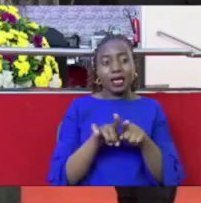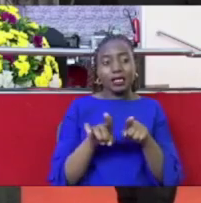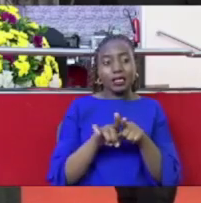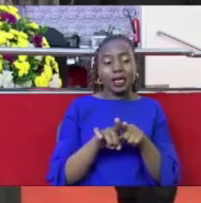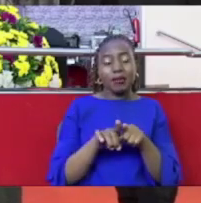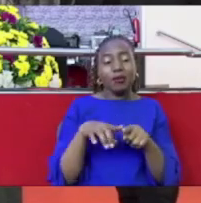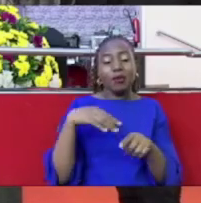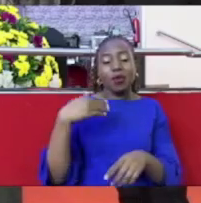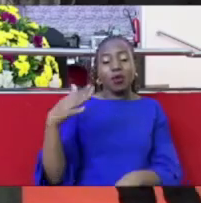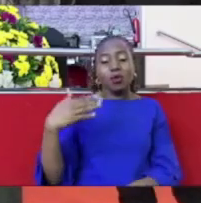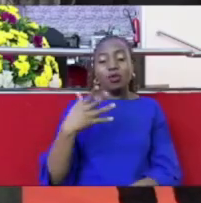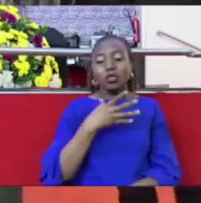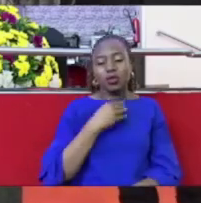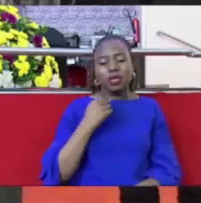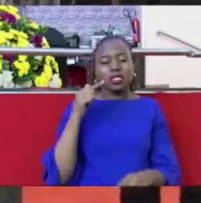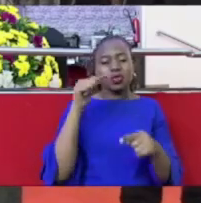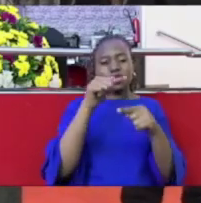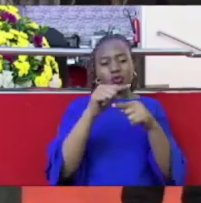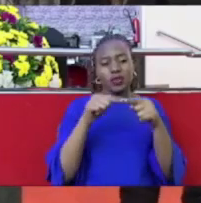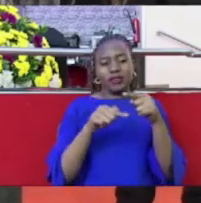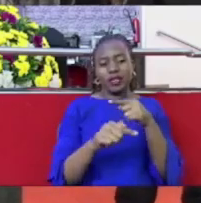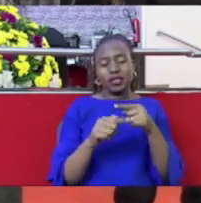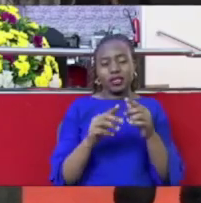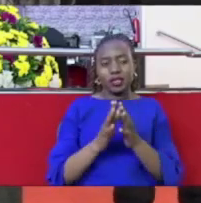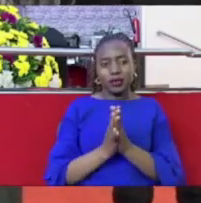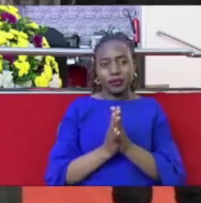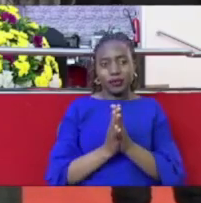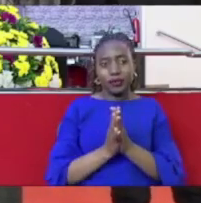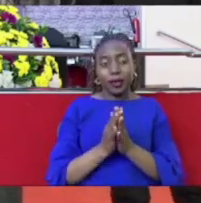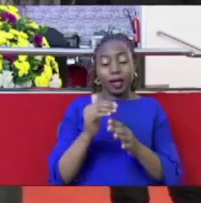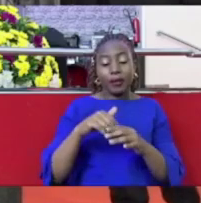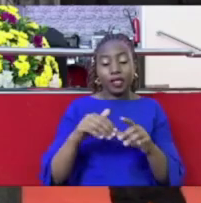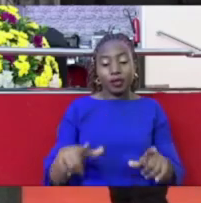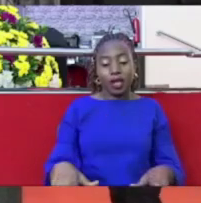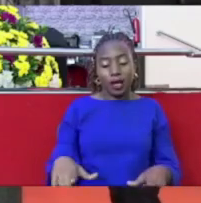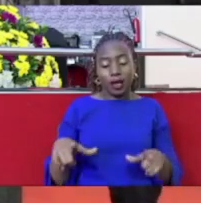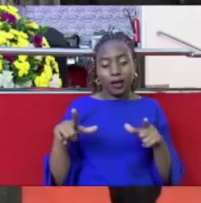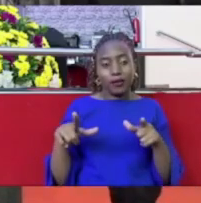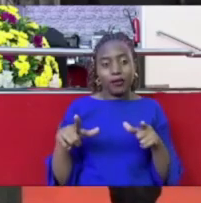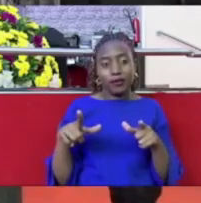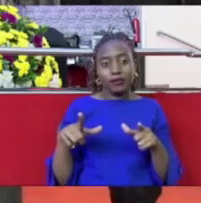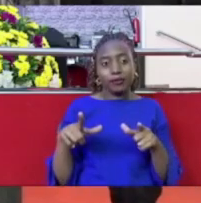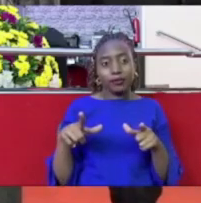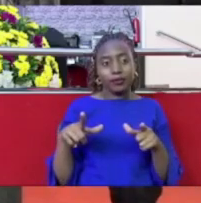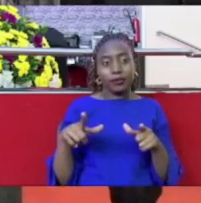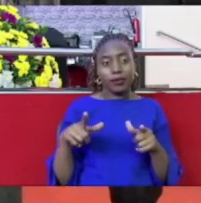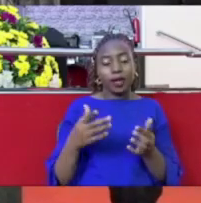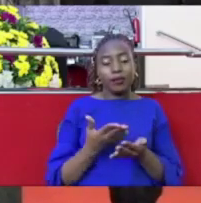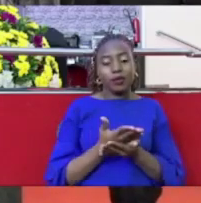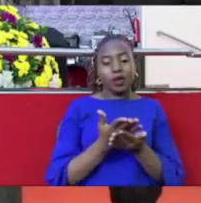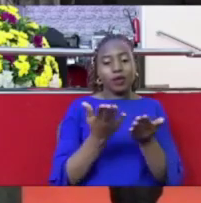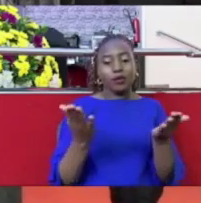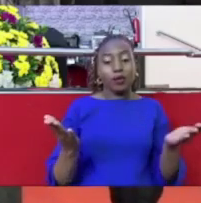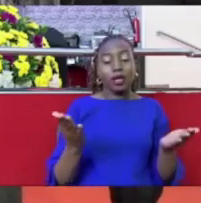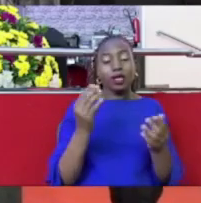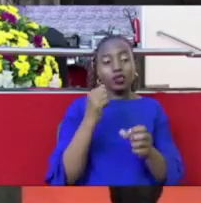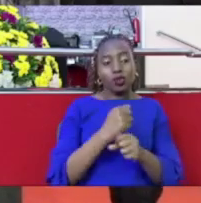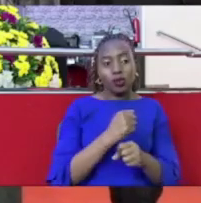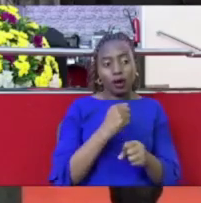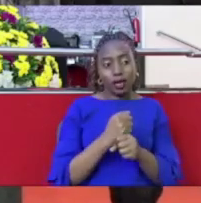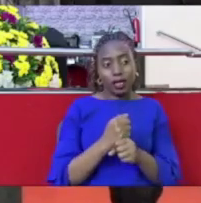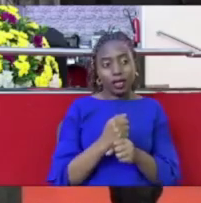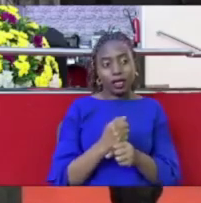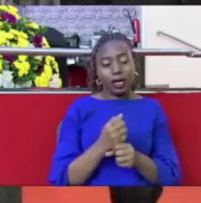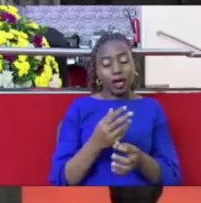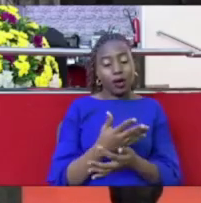na kuwa mwenye kisasi. In life, katika haya maisha, wherever you are working, mahali unapofanya kazi, wherever you